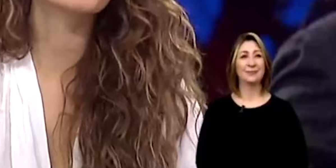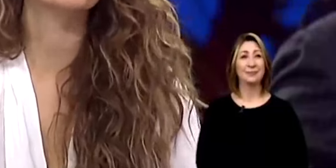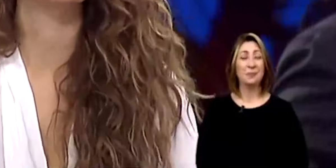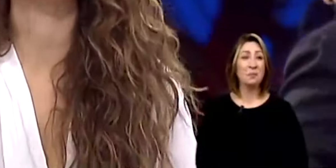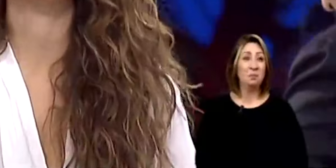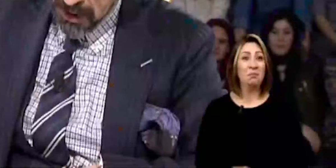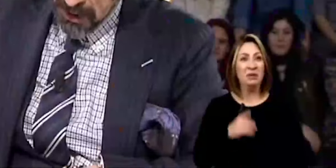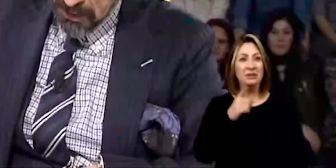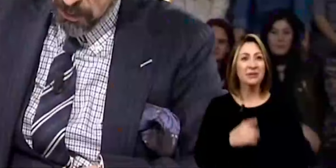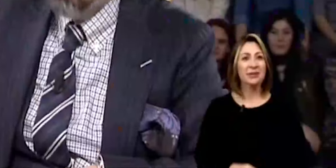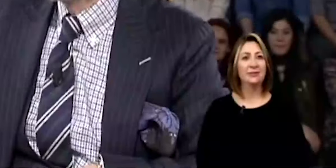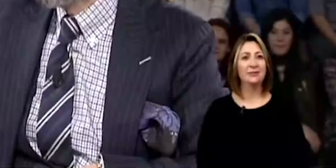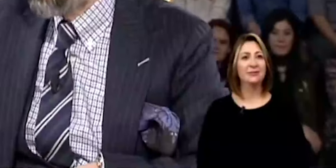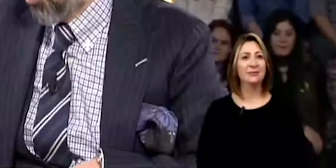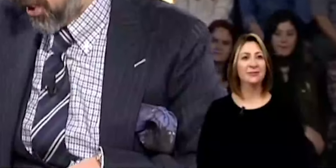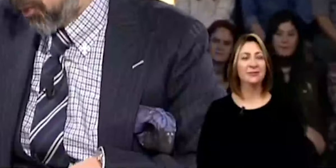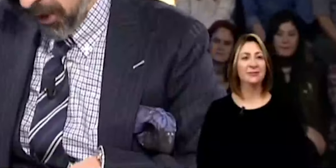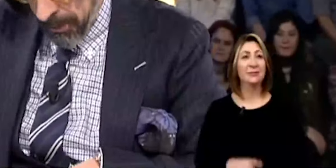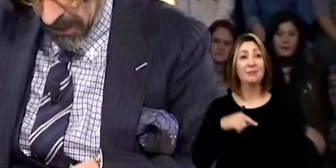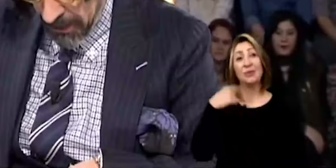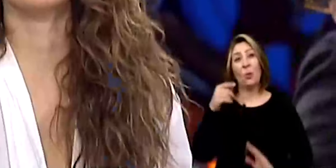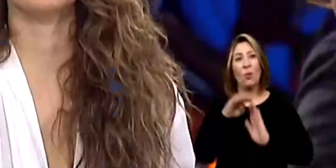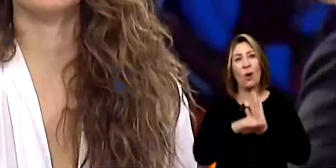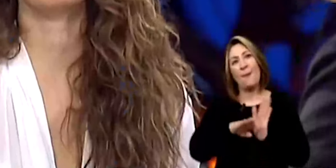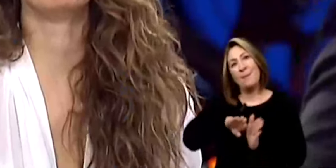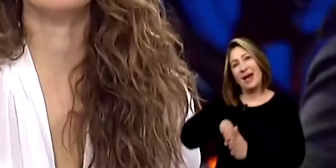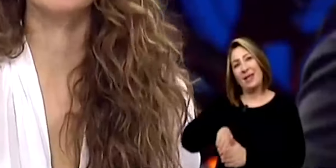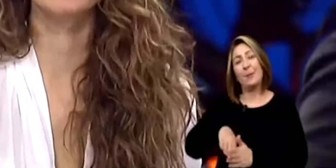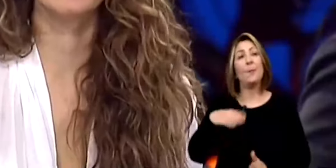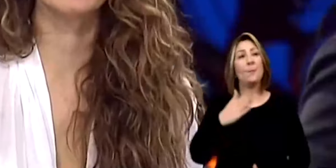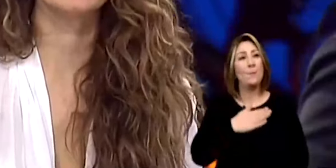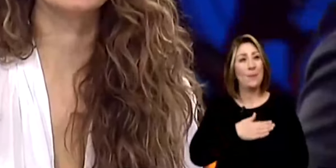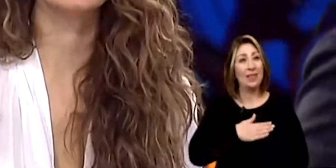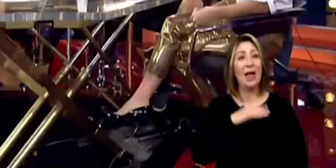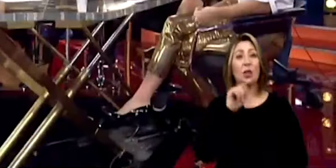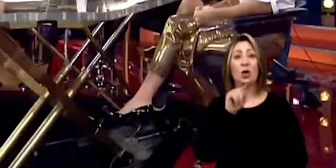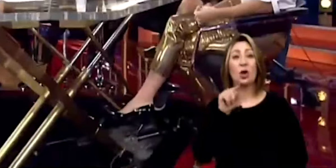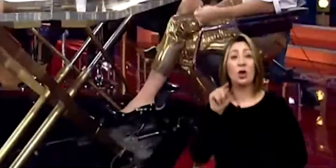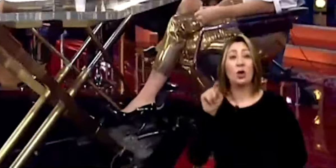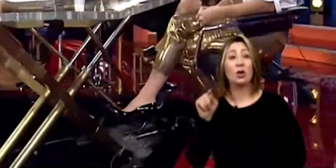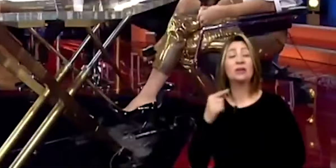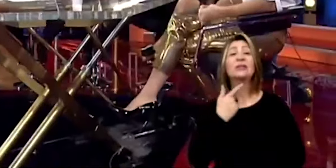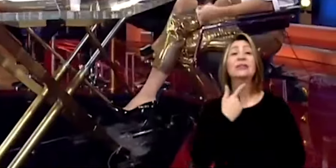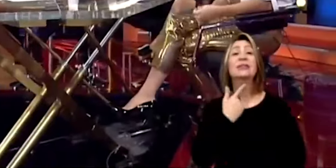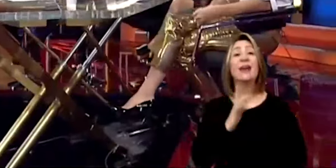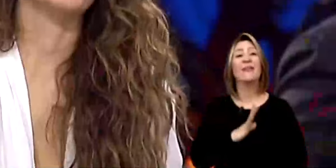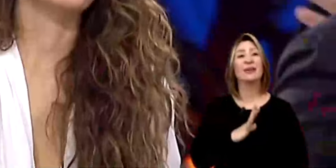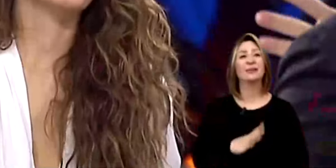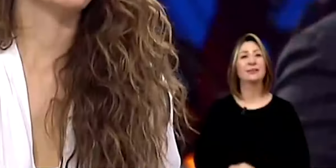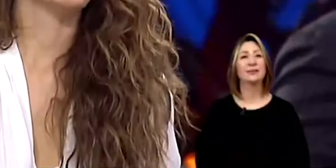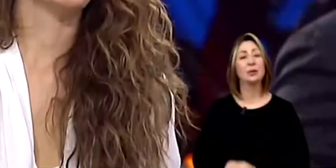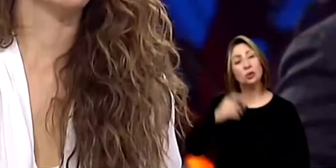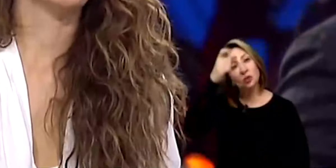Sizce? Bunu bir sonraki programa bırakalım istersen. Ben de nokta nokta nokta gırtlağı var.